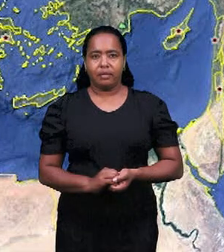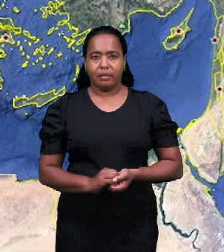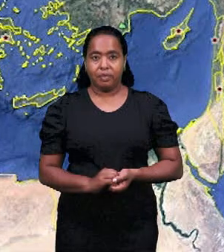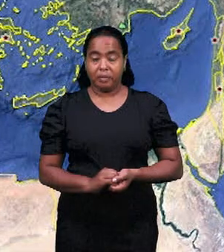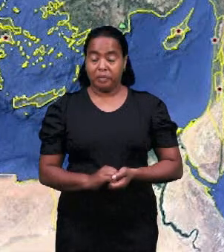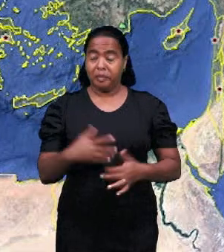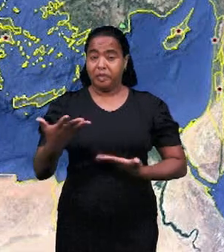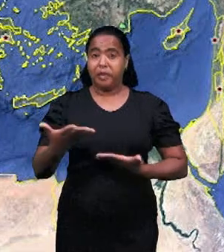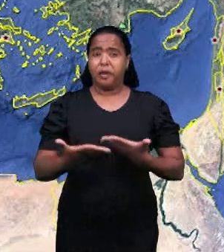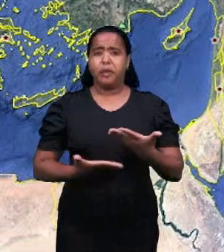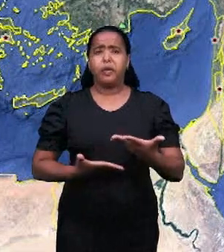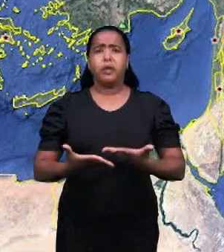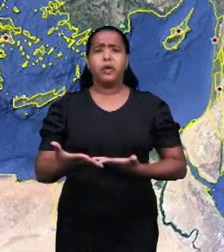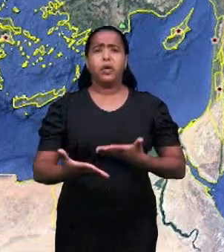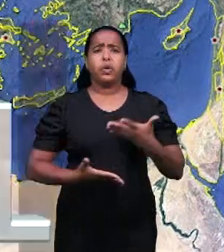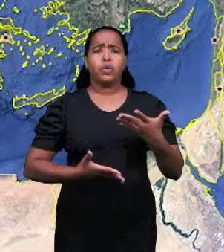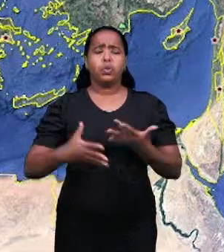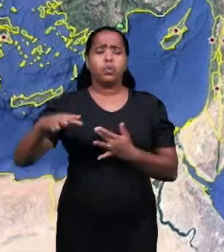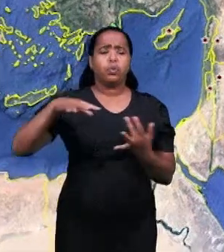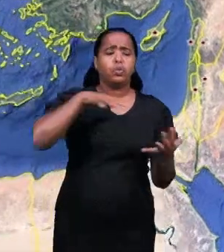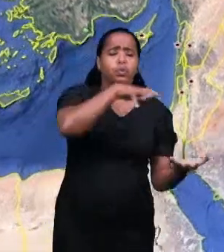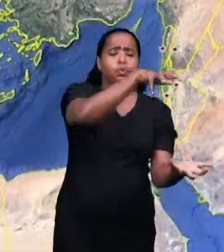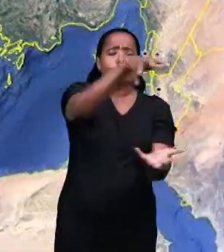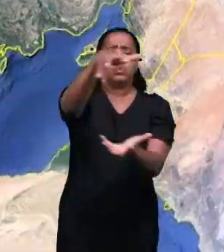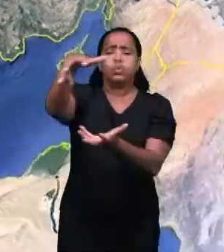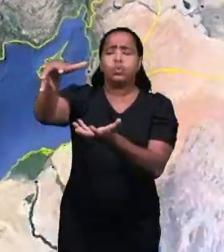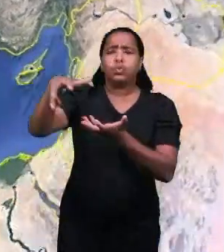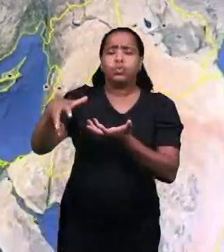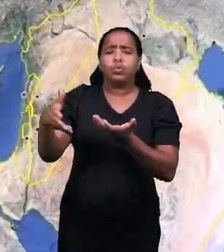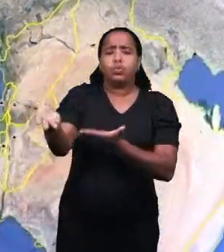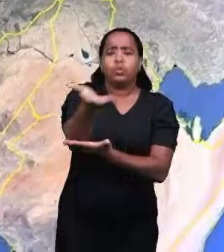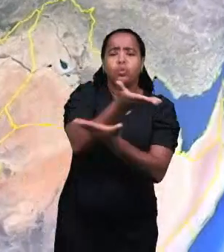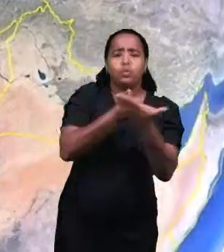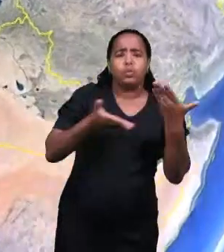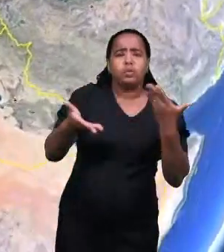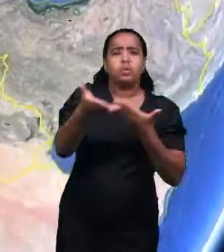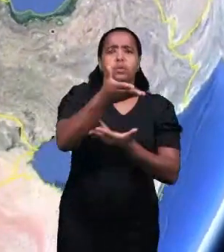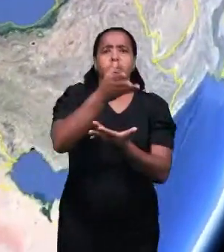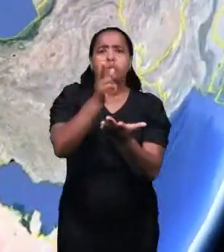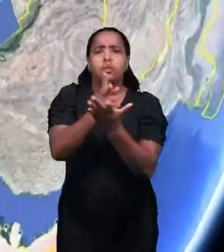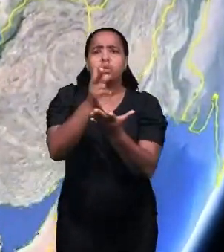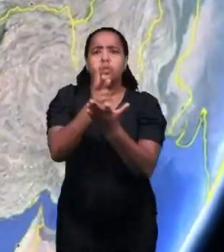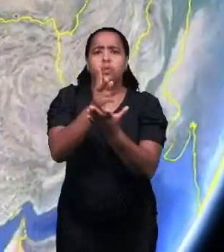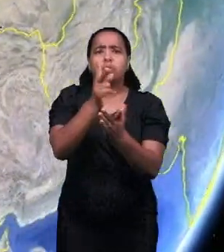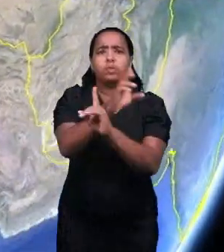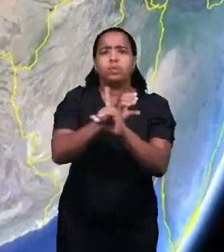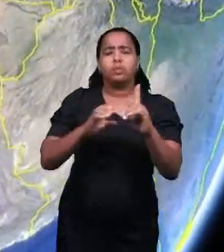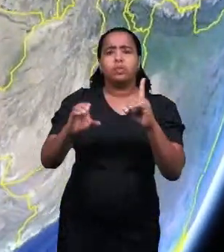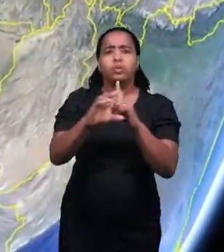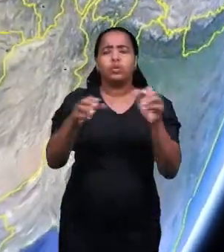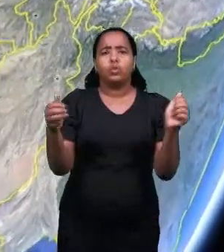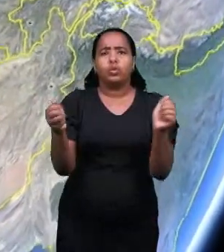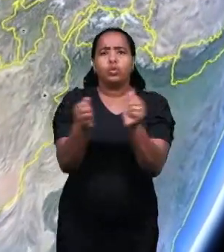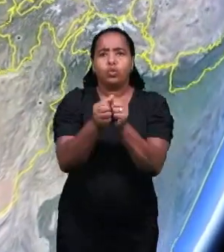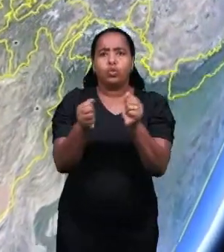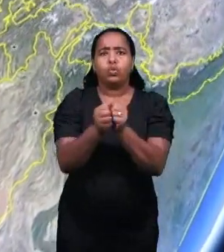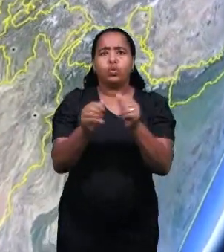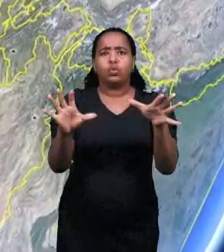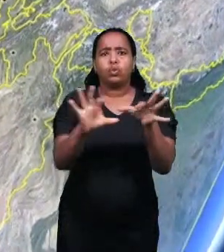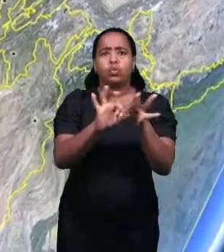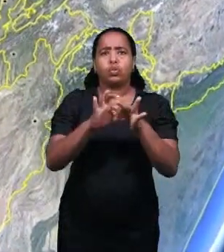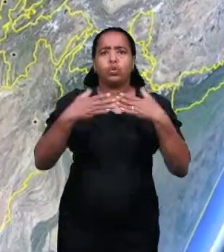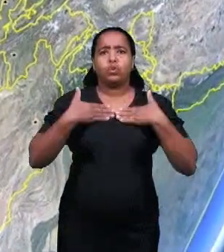Les frères et sœurs de toutes les parties du monde participent d'un même culte ensemble, dans un même corps et dans un même